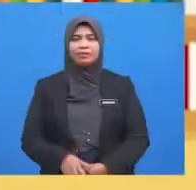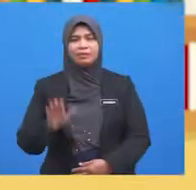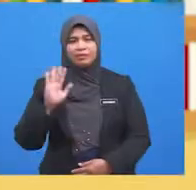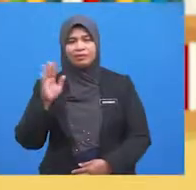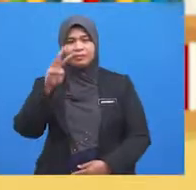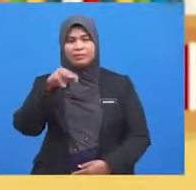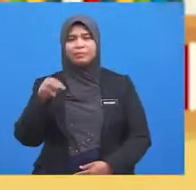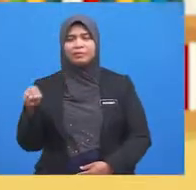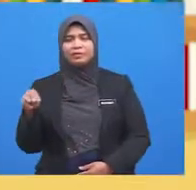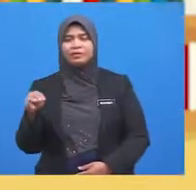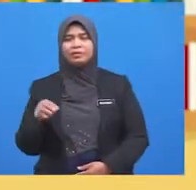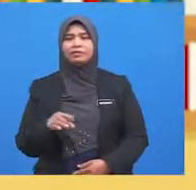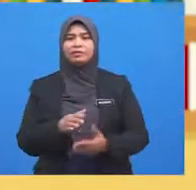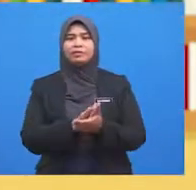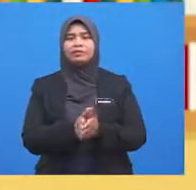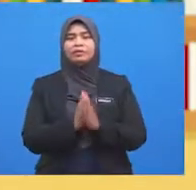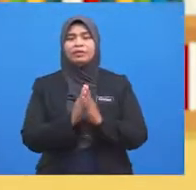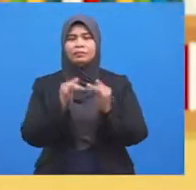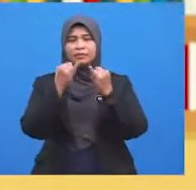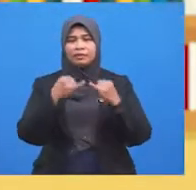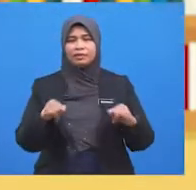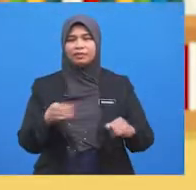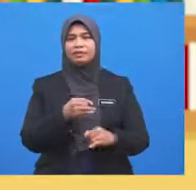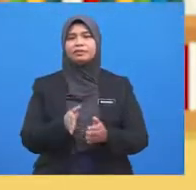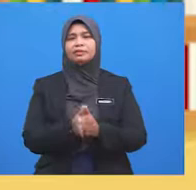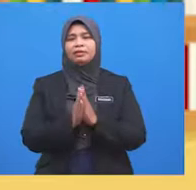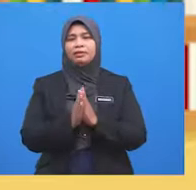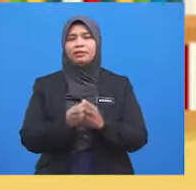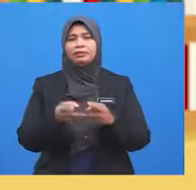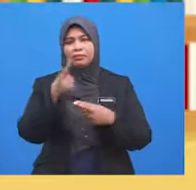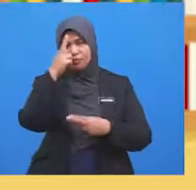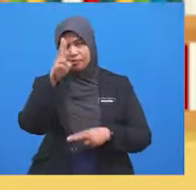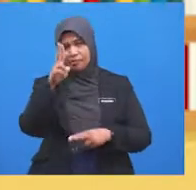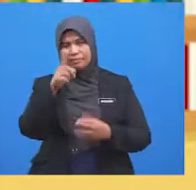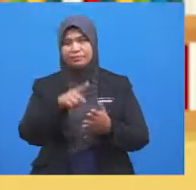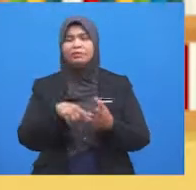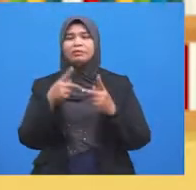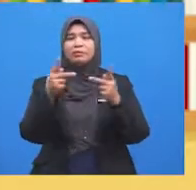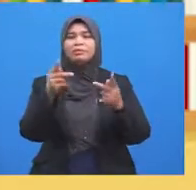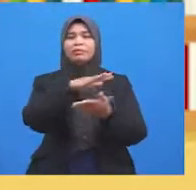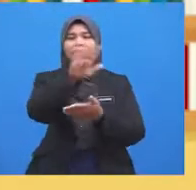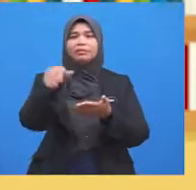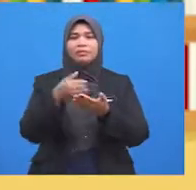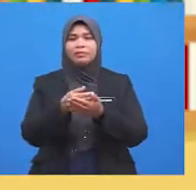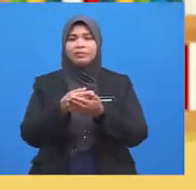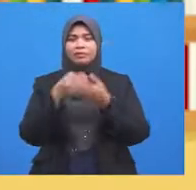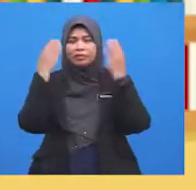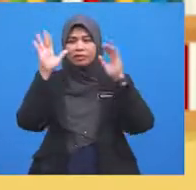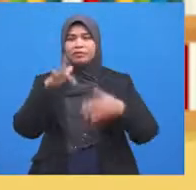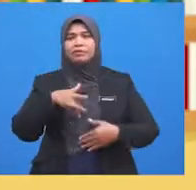Hai murid-murid, salam sejahtera dan salam hormat. Apa khabar semua? Cikgu